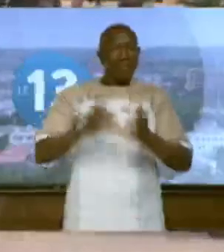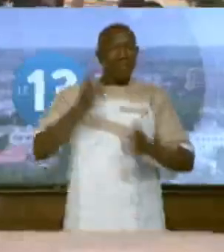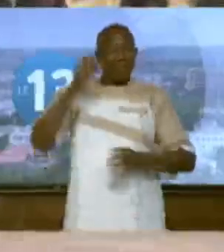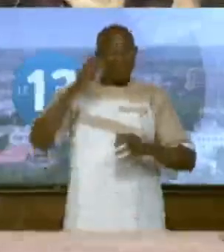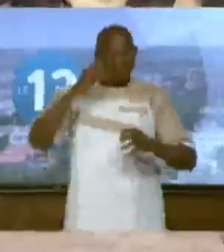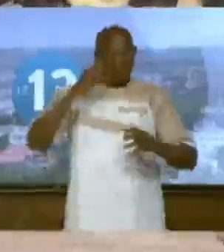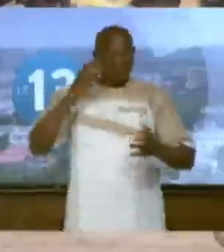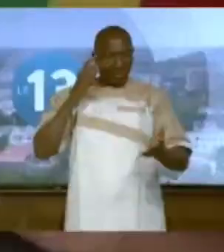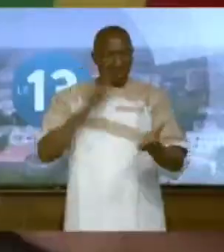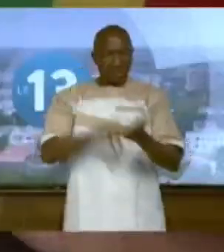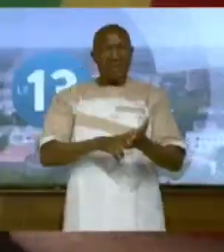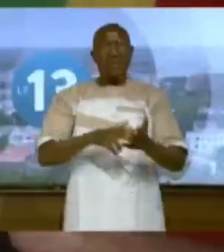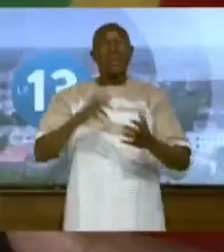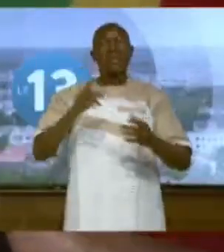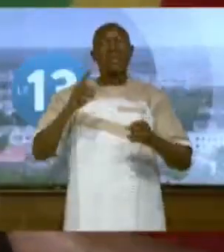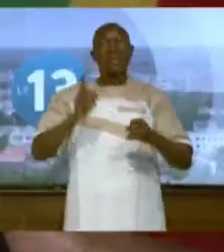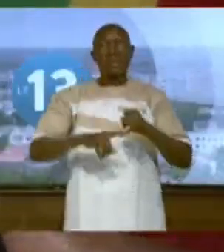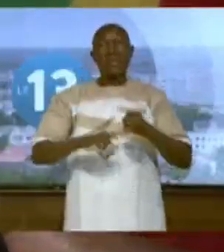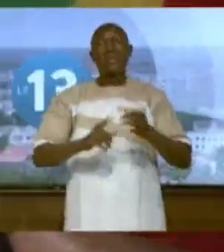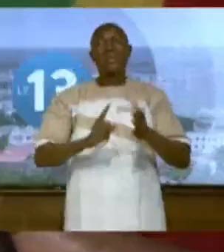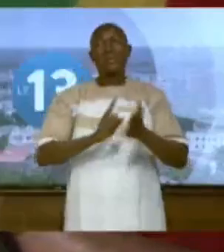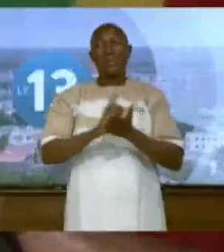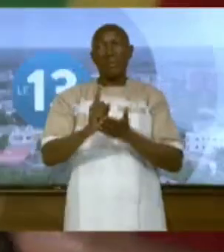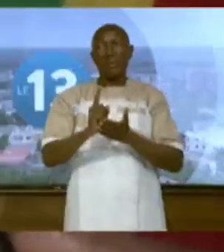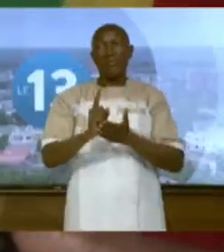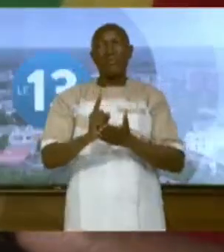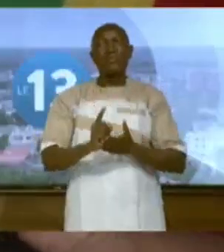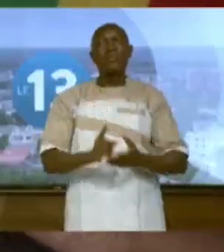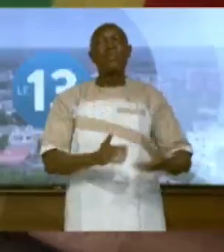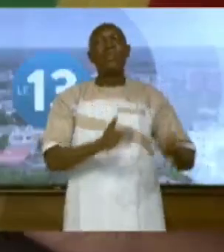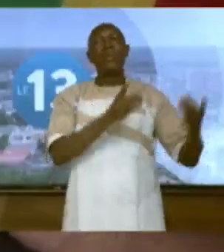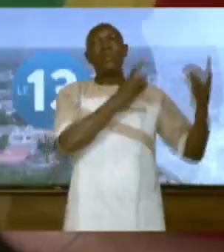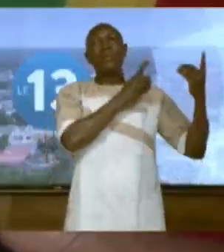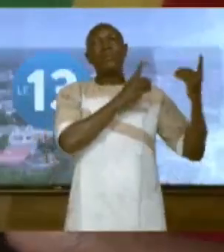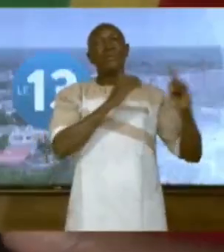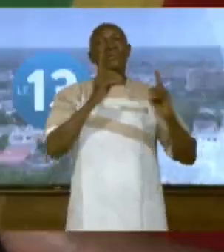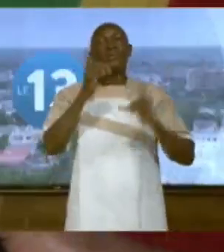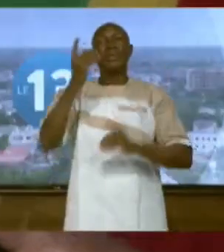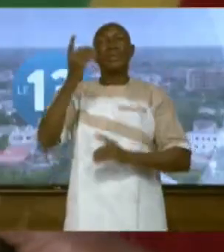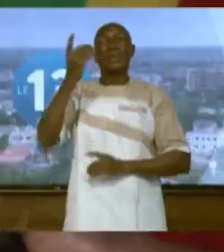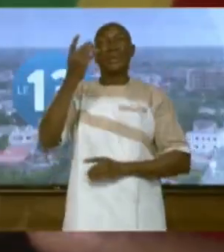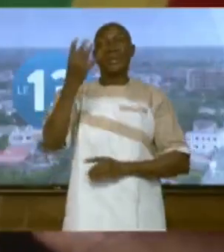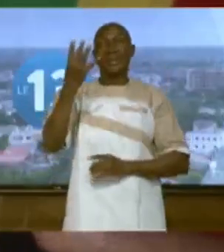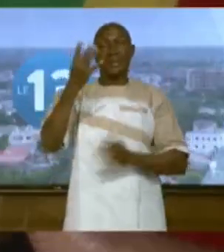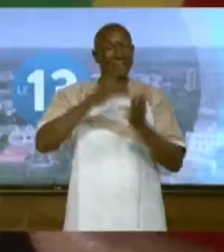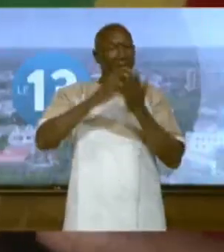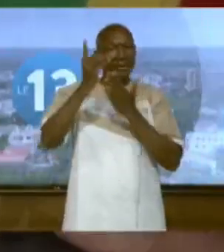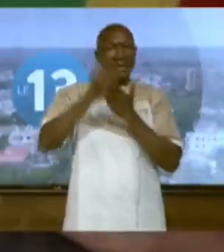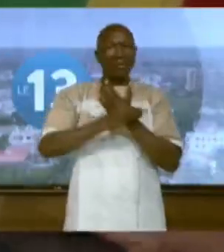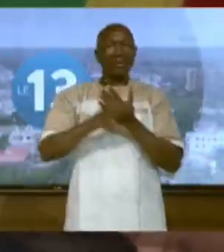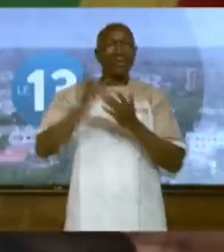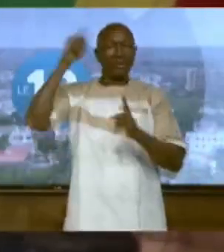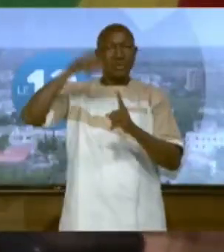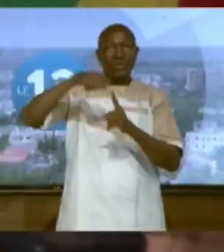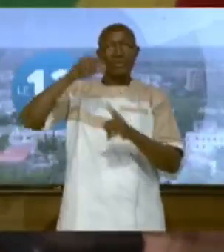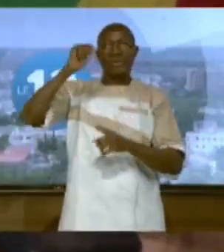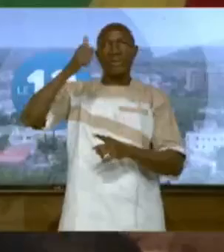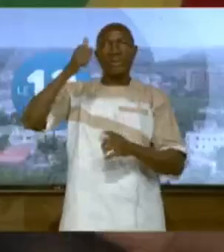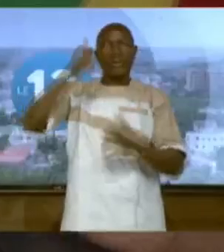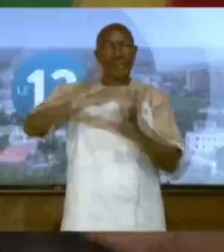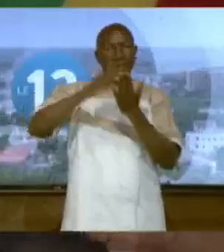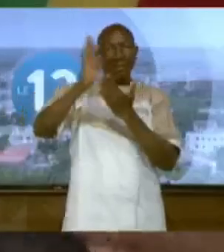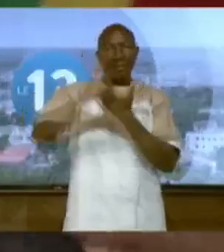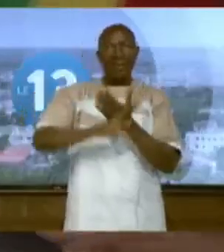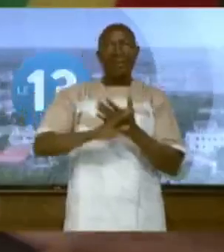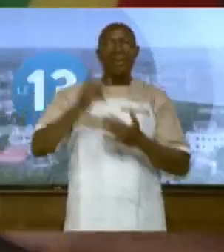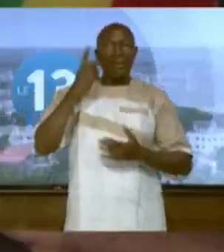ces dernières semaines du 4 décembre au 10 décembre 2023 voilà nous avons constaté que cette semaine